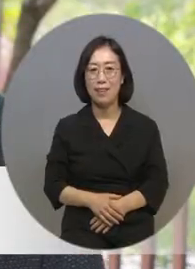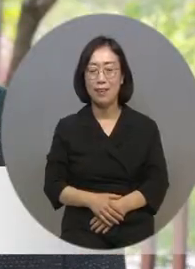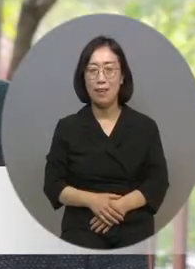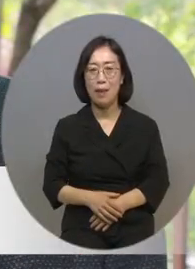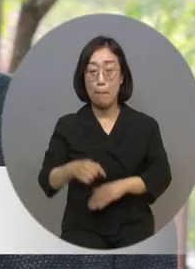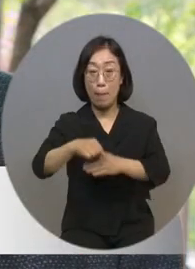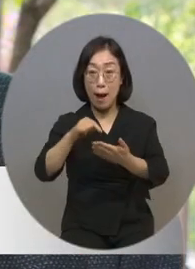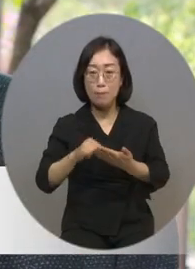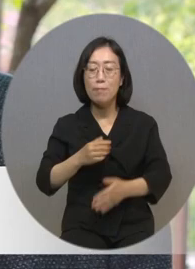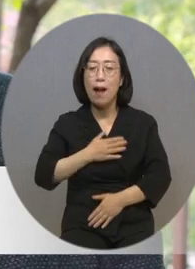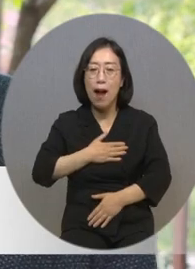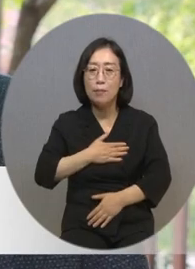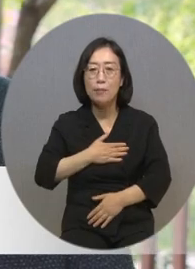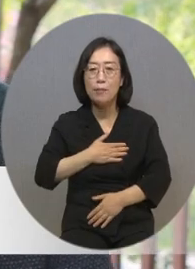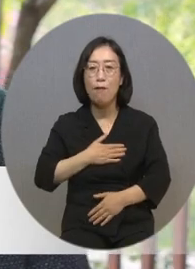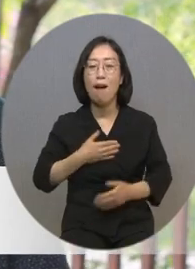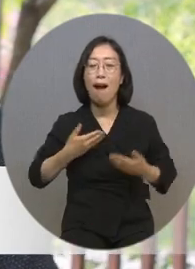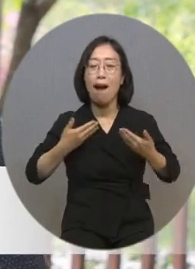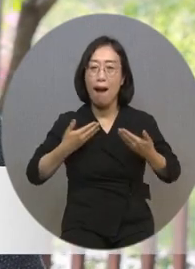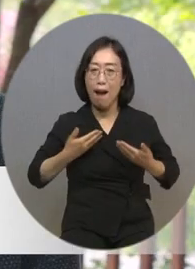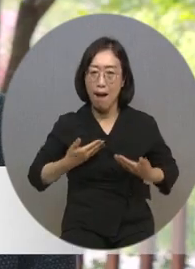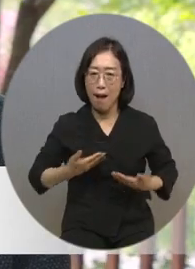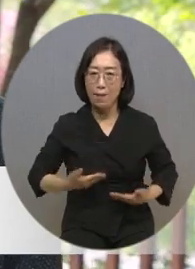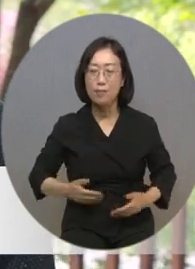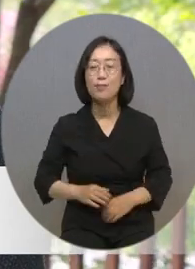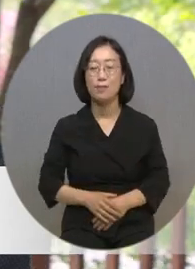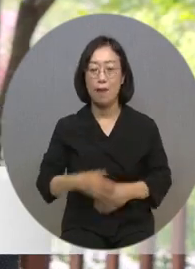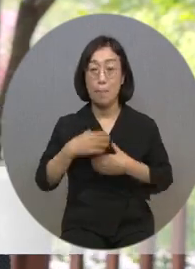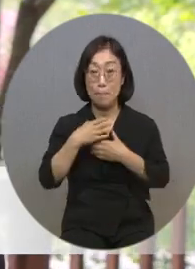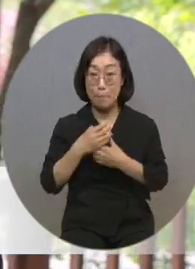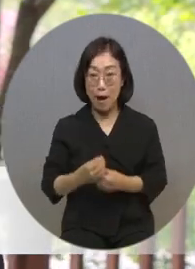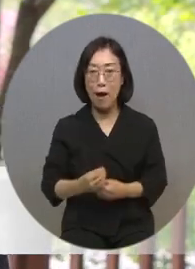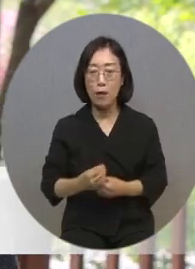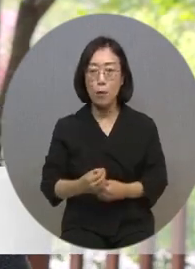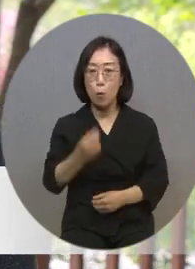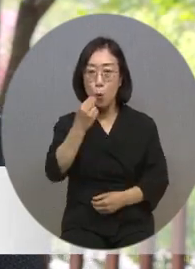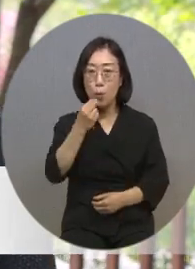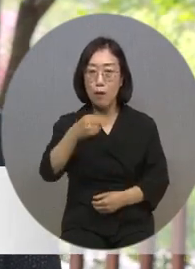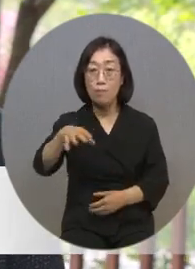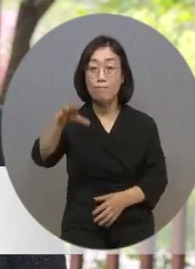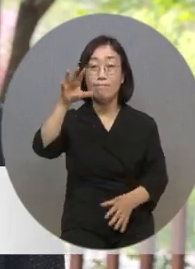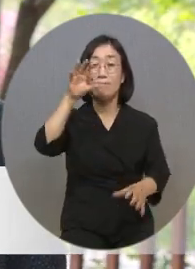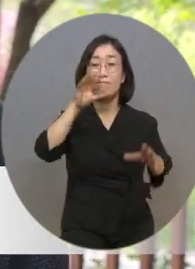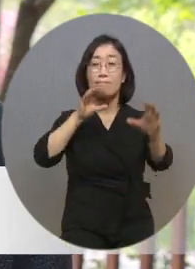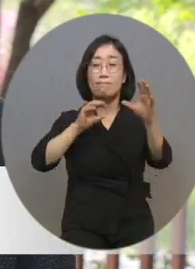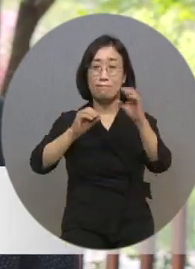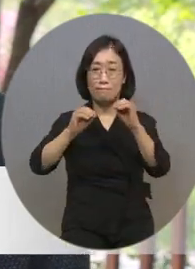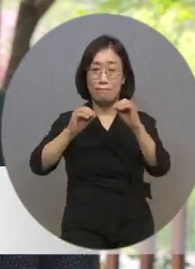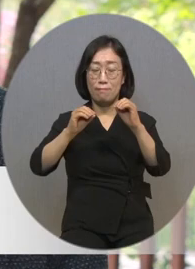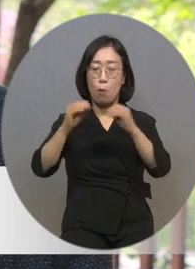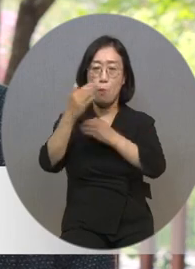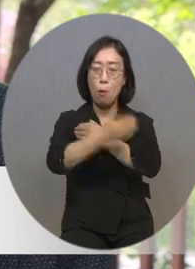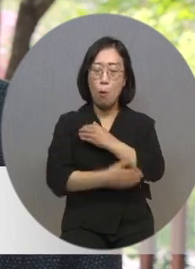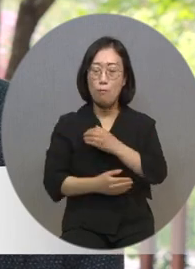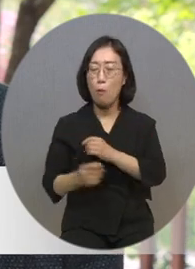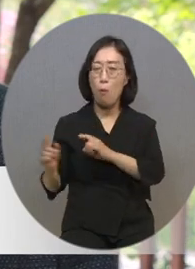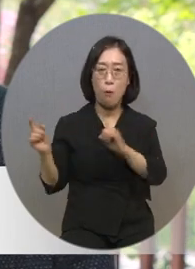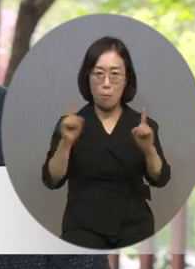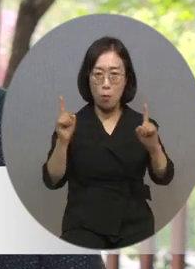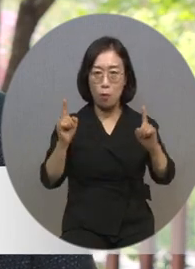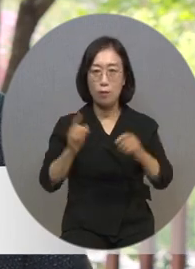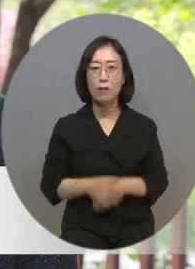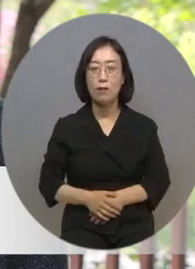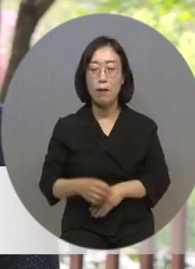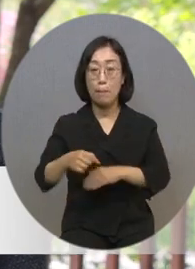정서적으로 안정감을 갖고 또 신체적으로도 이런 좋은 공기를 마심을 통해서 육체가 회복되면서